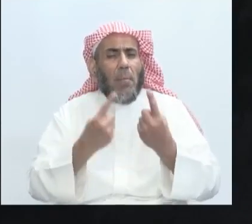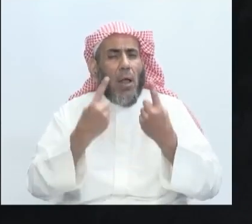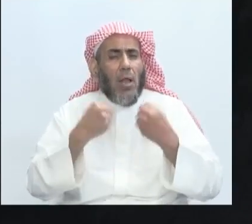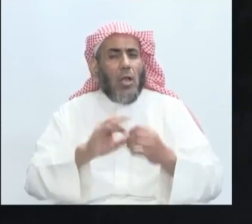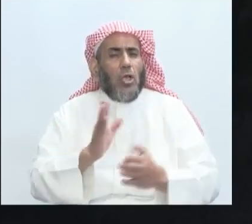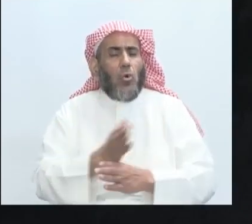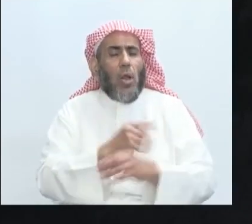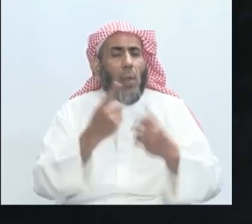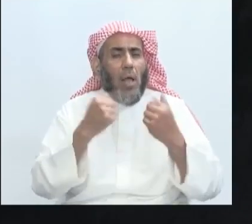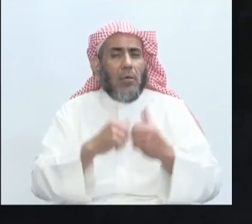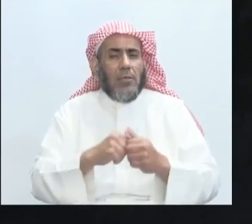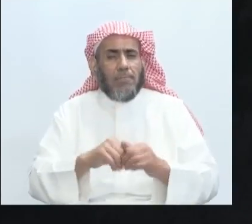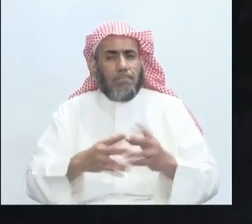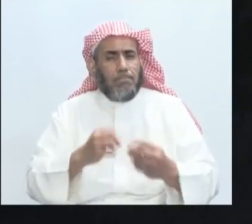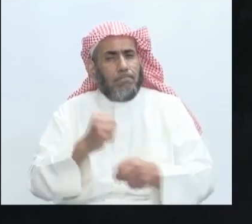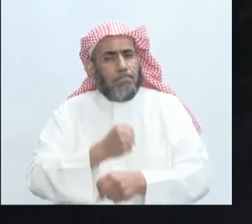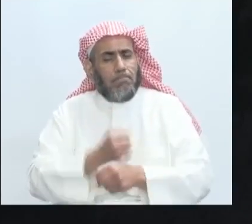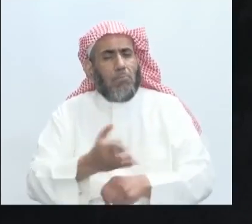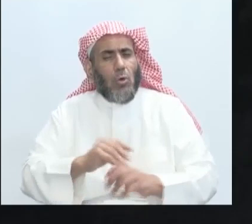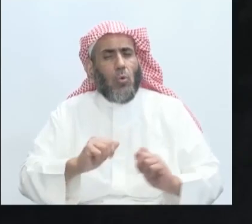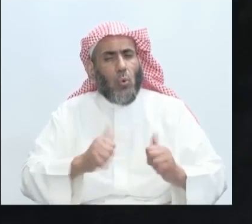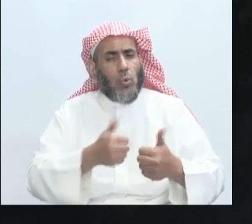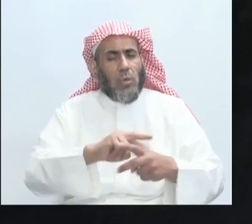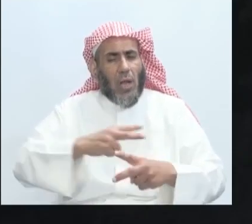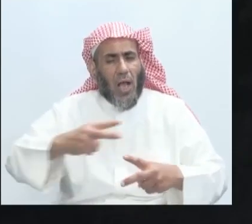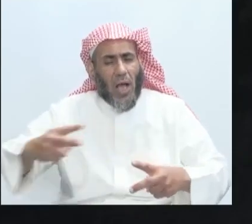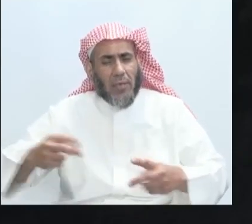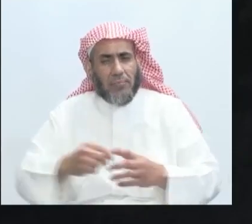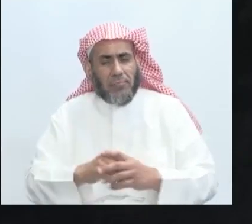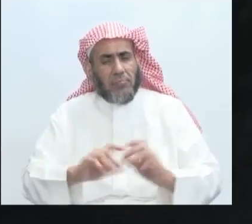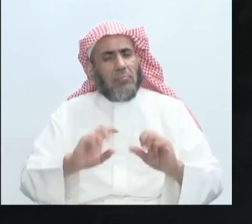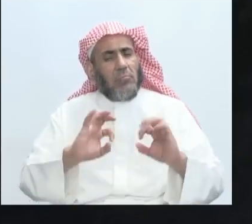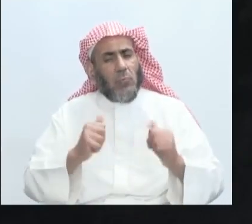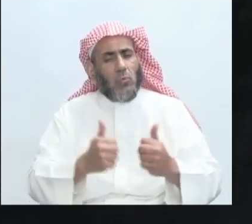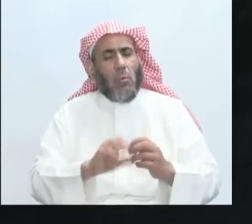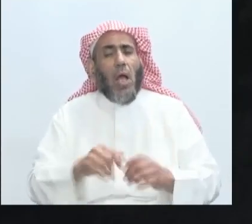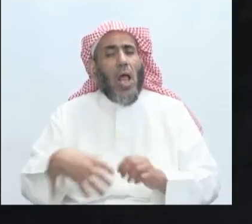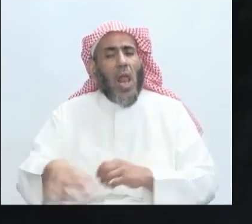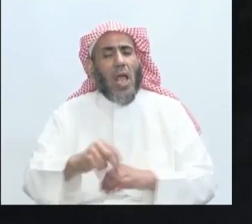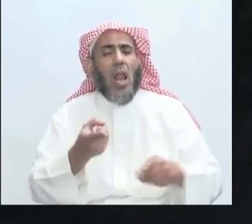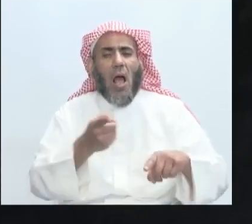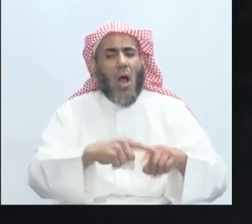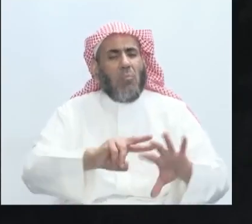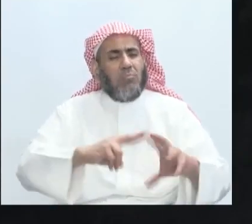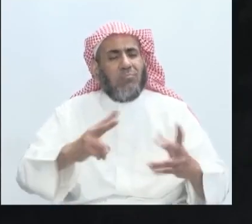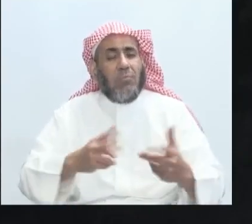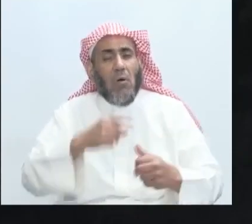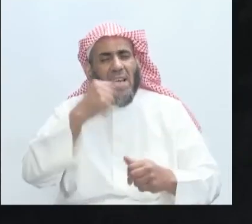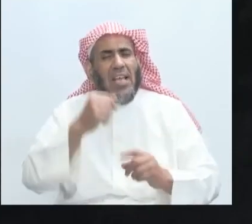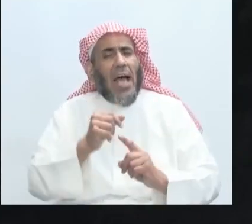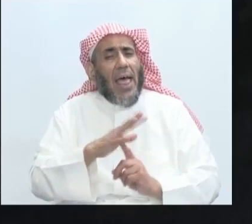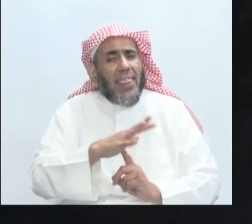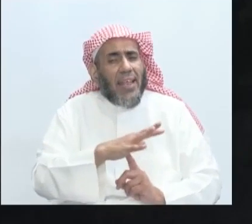جميع جوانب الحياه على العمل على الاسره على الاخرين المجتمع الحي الاقارب فاذا